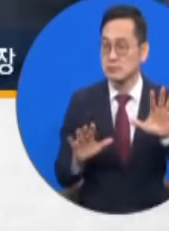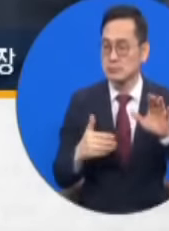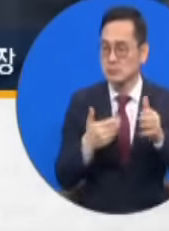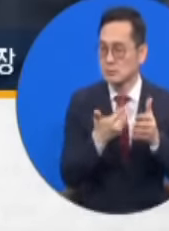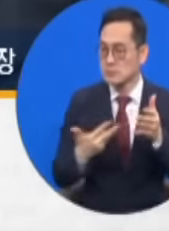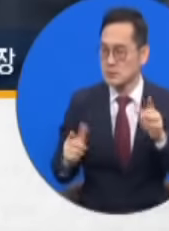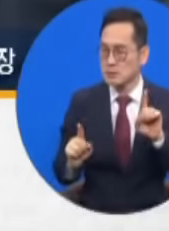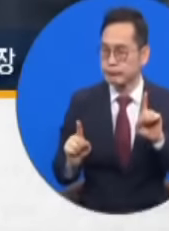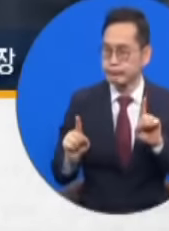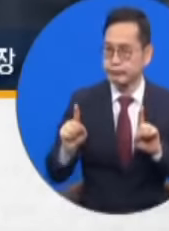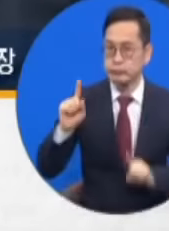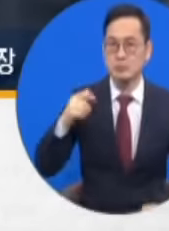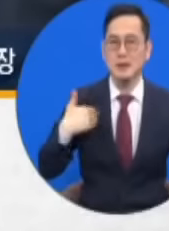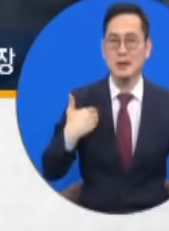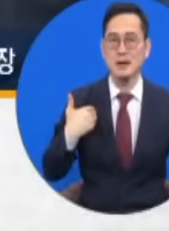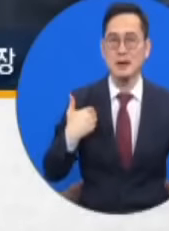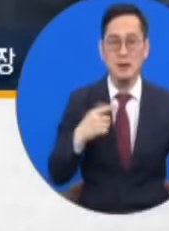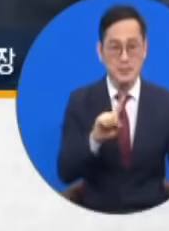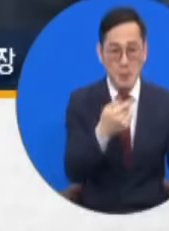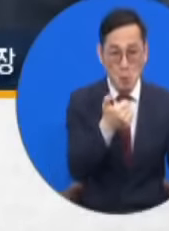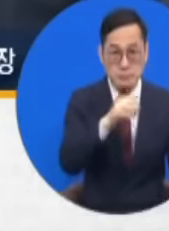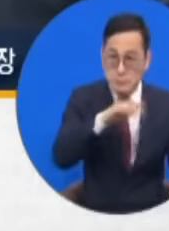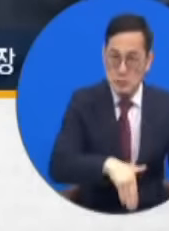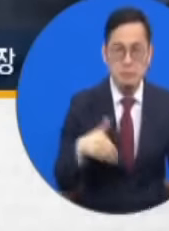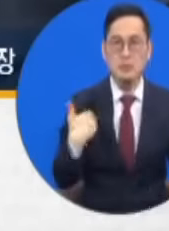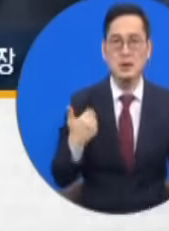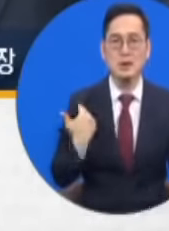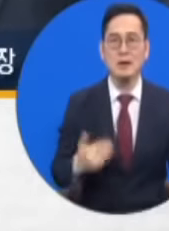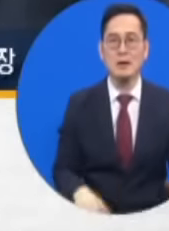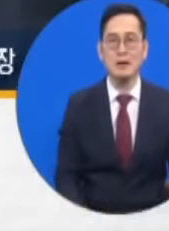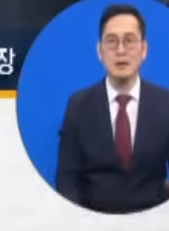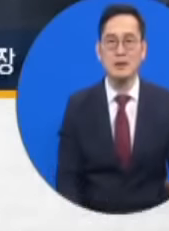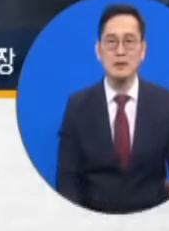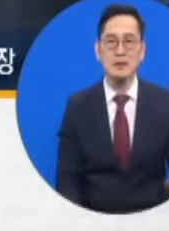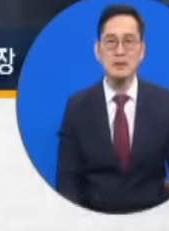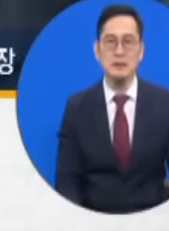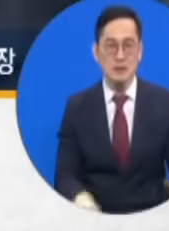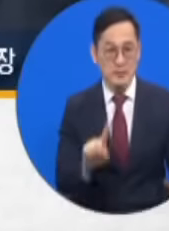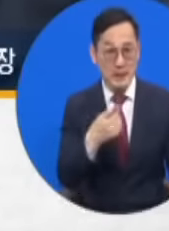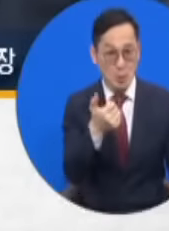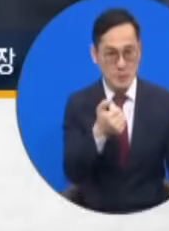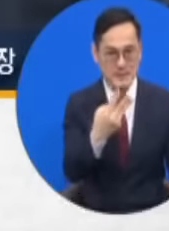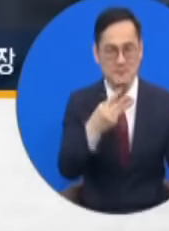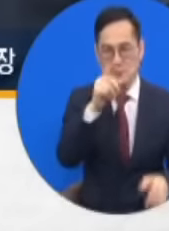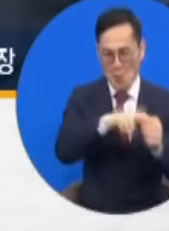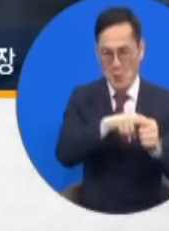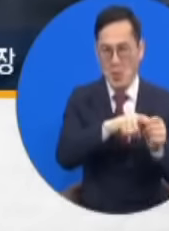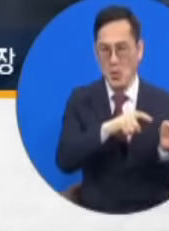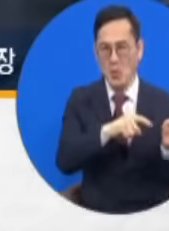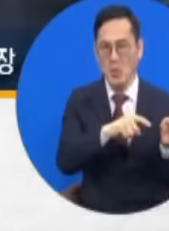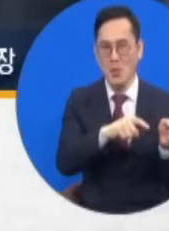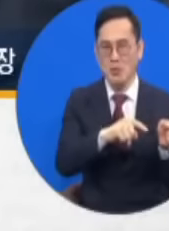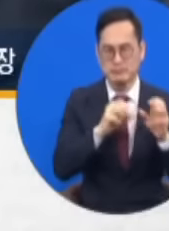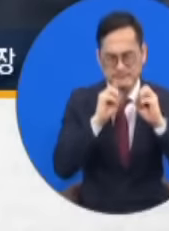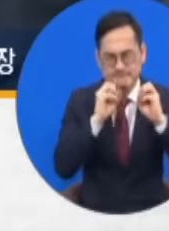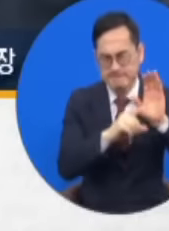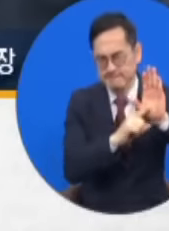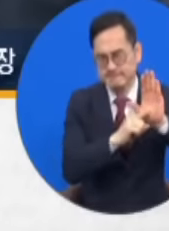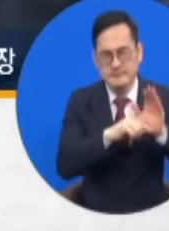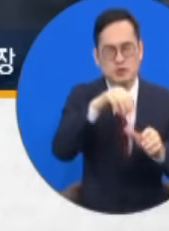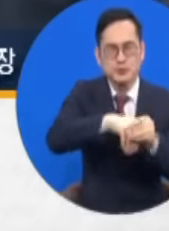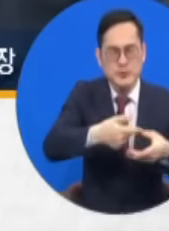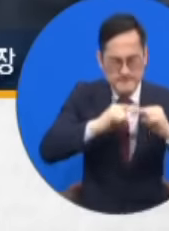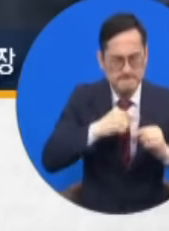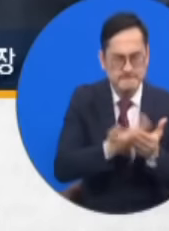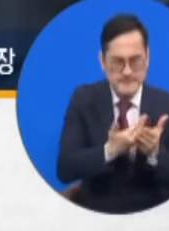경우에는 단독과반을 못한다고 볼 수도 있는 거죠. 네. 그래서 153석을 목표로 해서 최대한 투표 독려를 하고